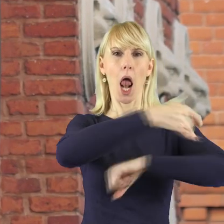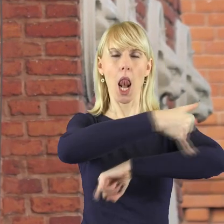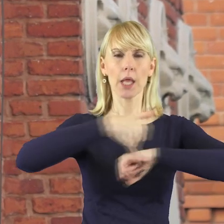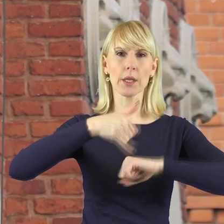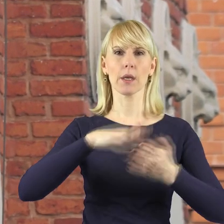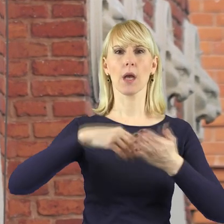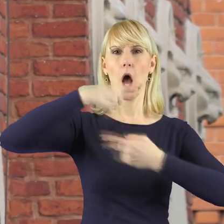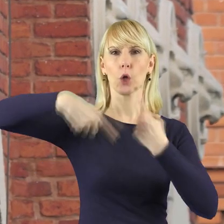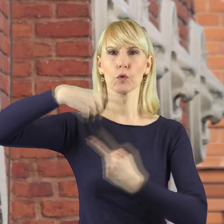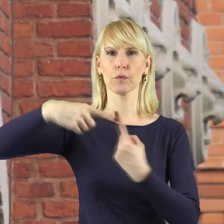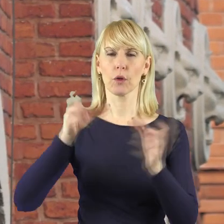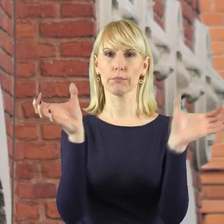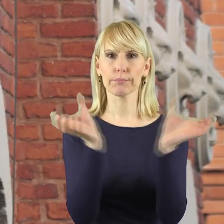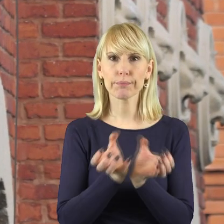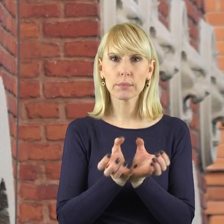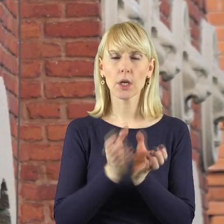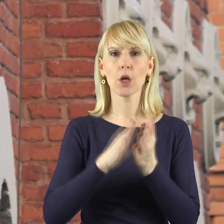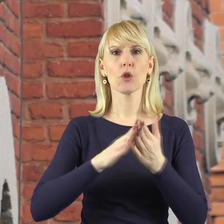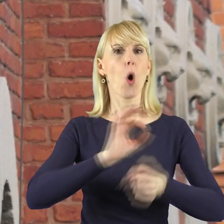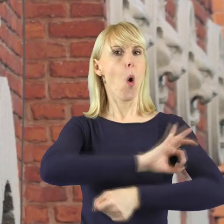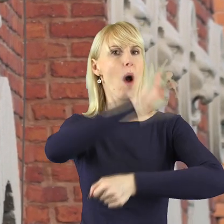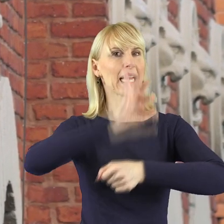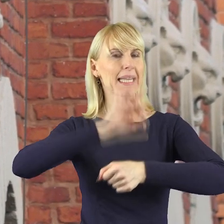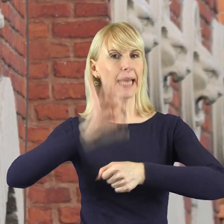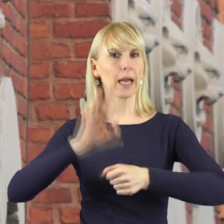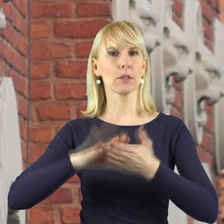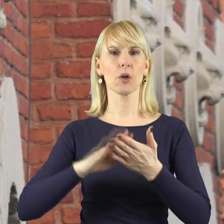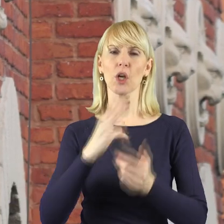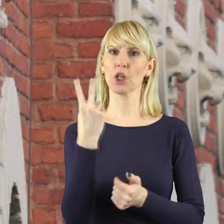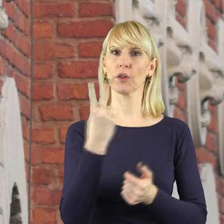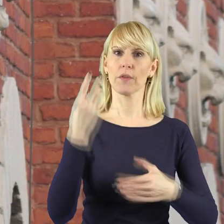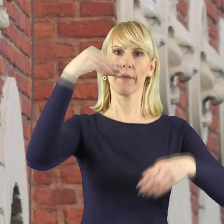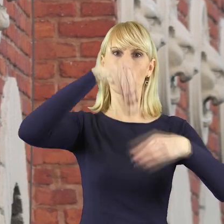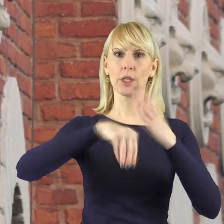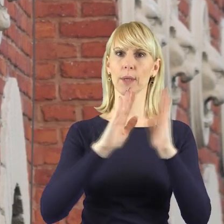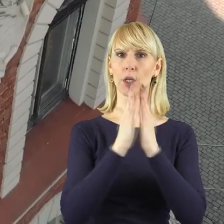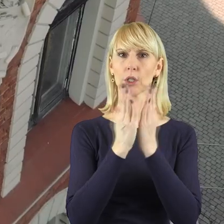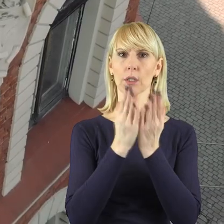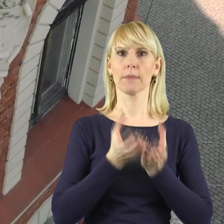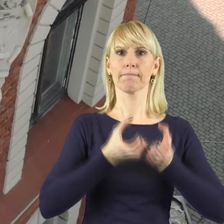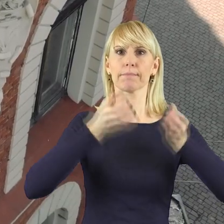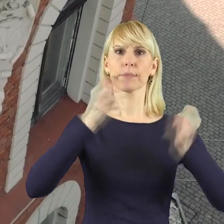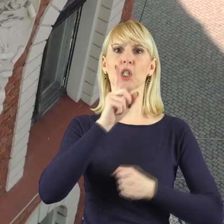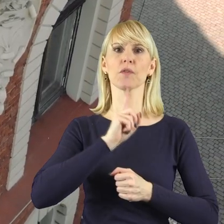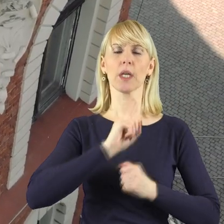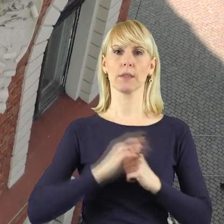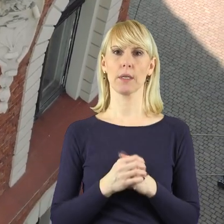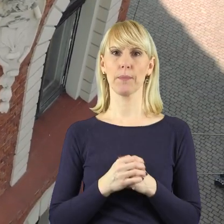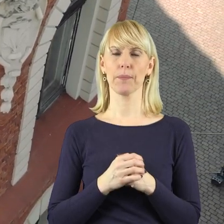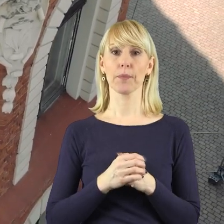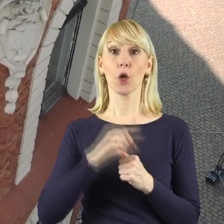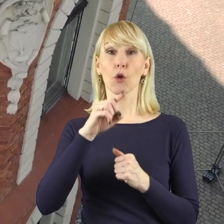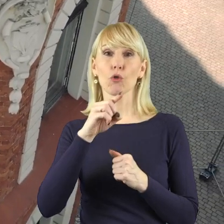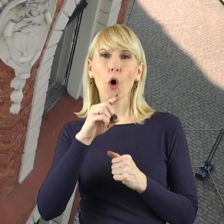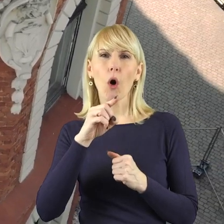i pion, symbolizujące sztukę architektury oraz dwie skrzyżowane na tle księgi świece. Motyw ten wiąże